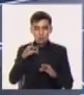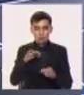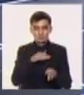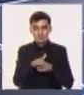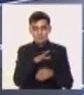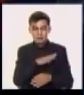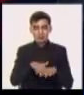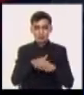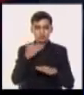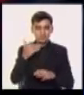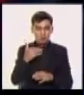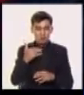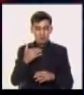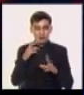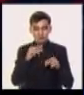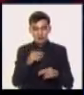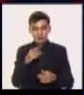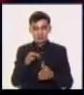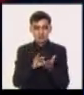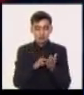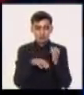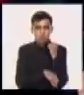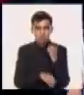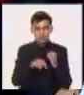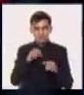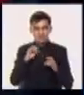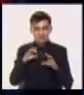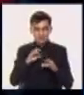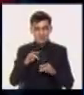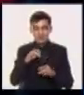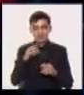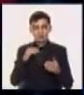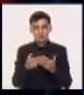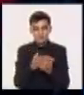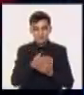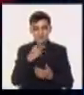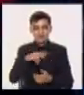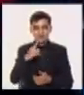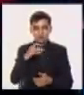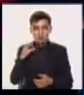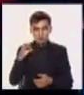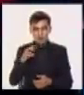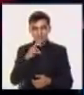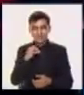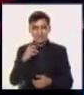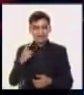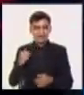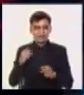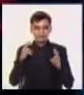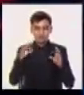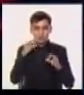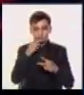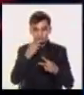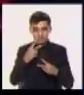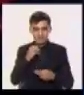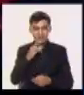ожидания народа? Сразу после информбюро в 21:00 не пропустите ток-шоу «Неге» с моим коллегом